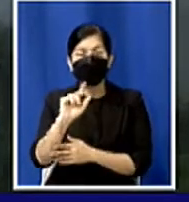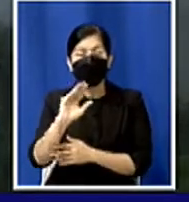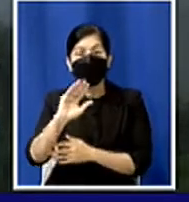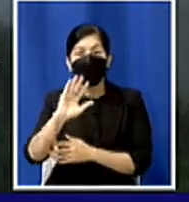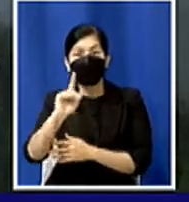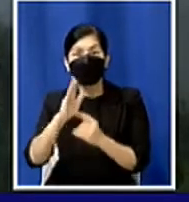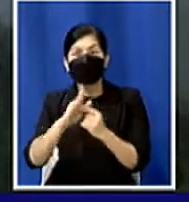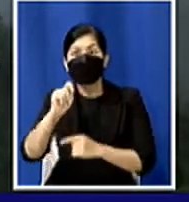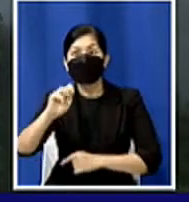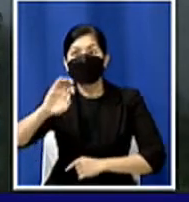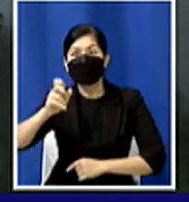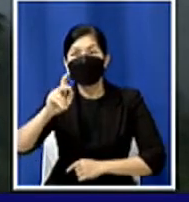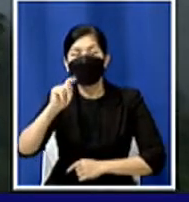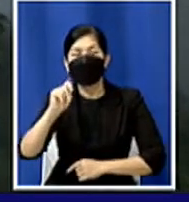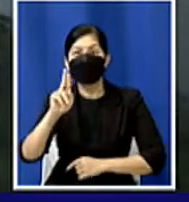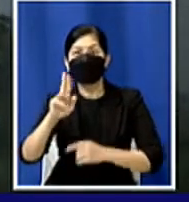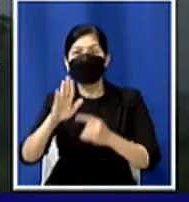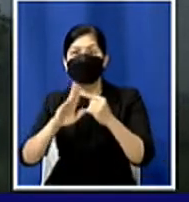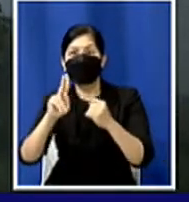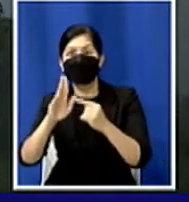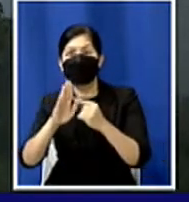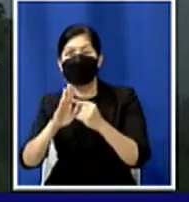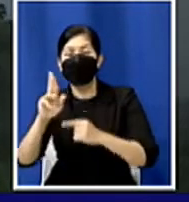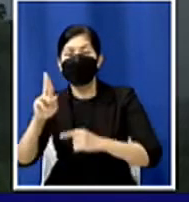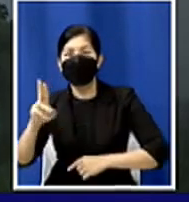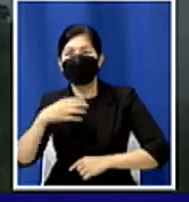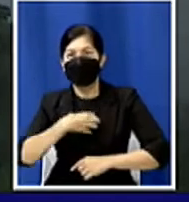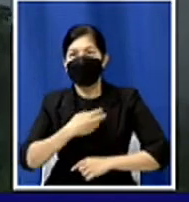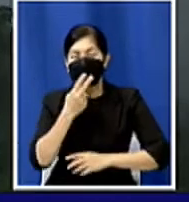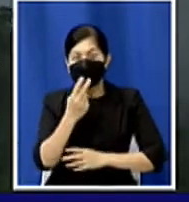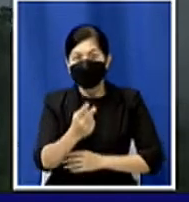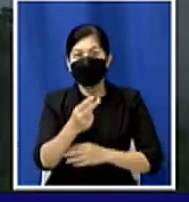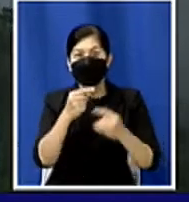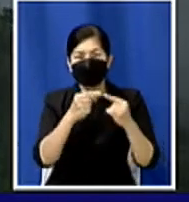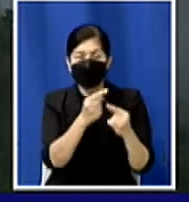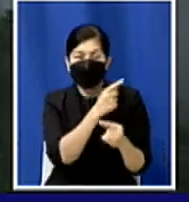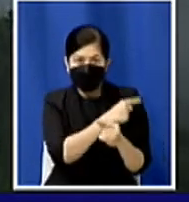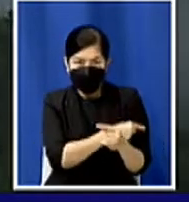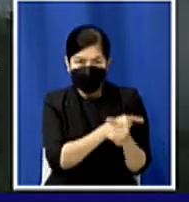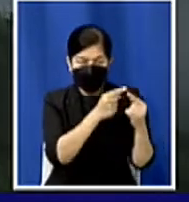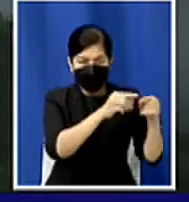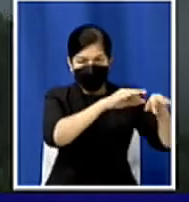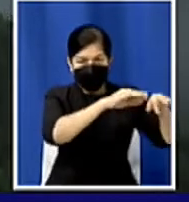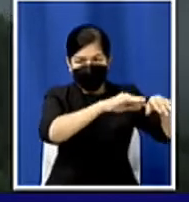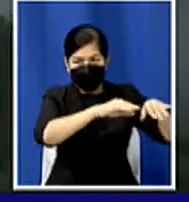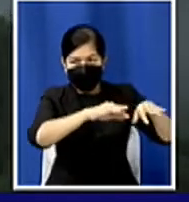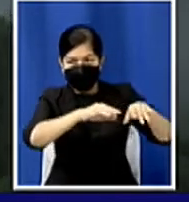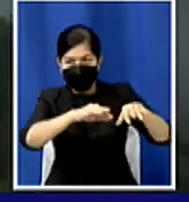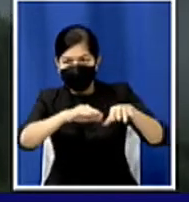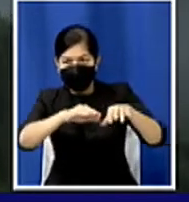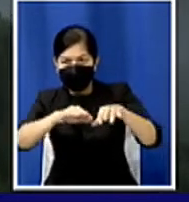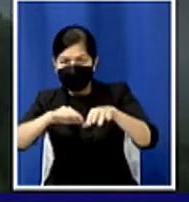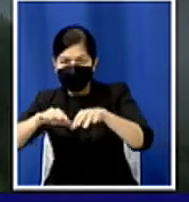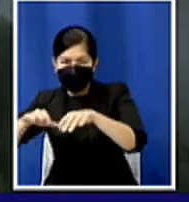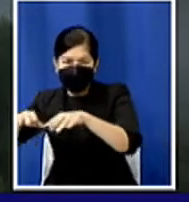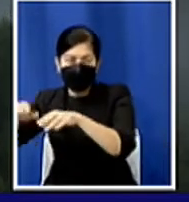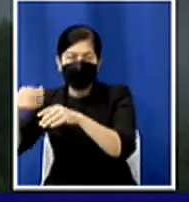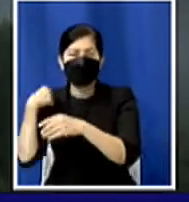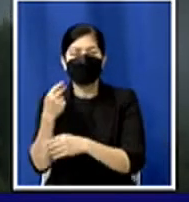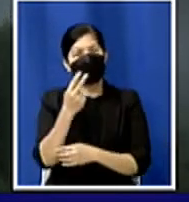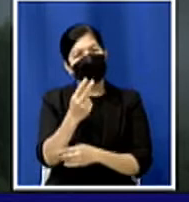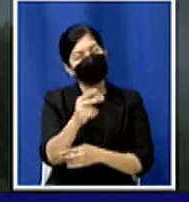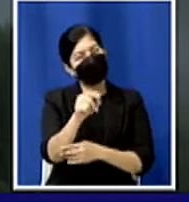พนี่ไม่ได้ฟีดนะฮะเพียงแต่ว่าต้องการให้เห็นเรื่องของทะเลหมอกที่มันไหลไปนะฮะซึ่งตรงนี้เขาเรียกขนานนามเลยว่าซาปาเมืองไ